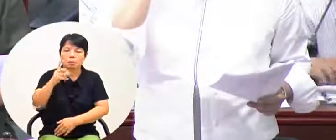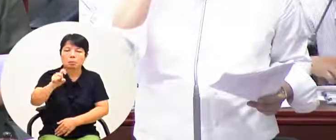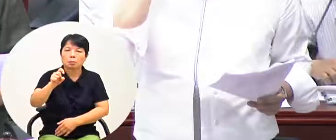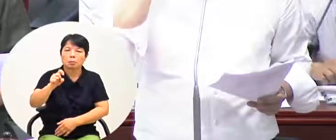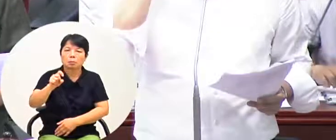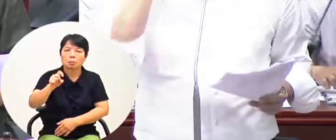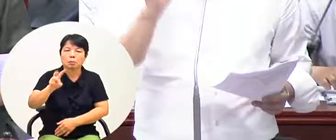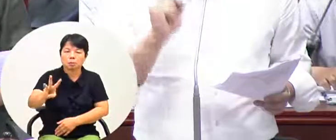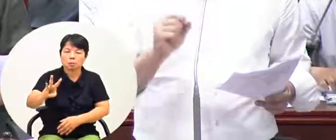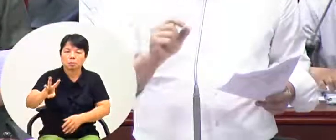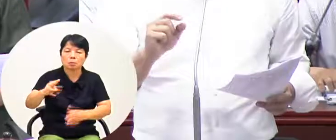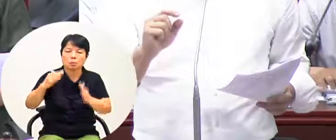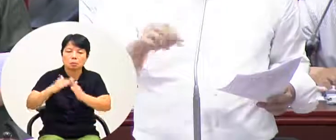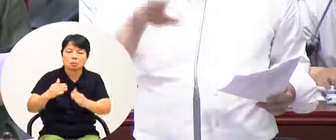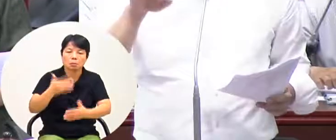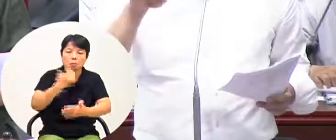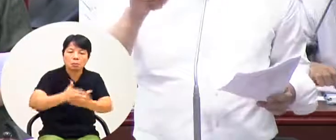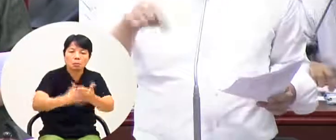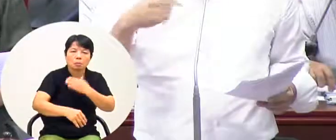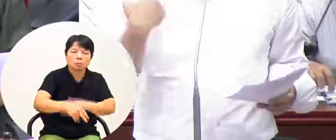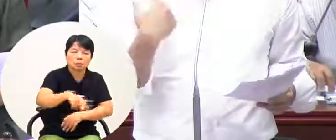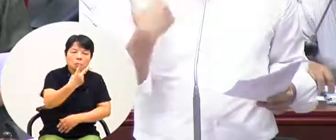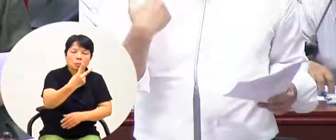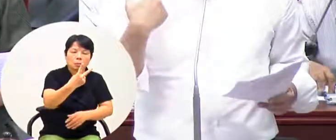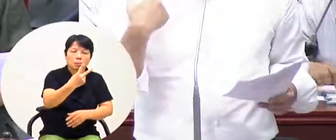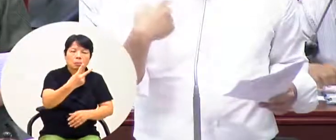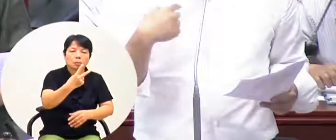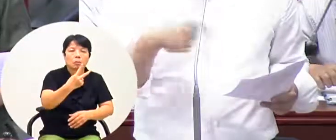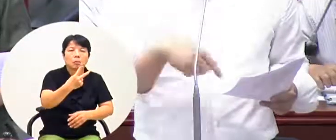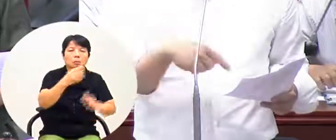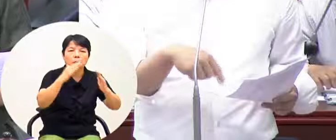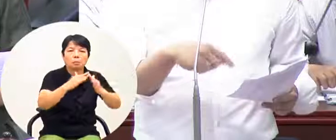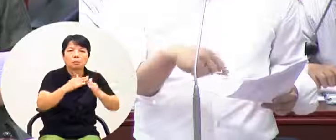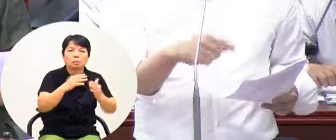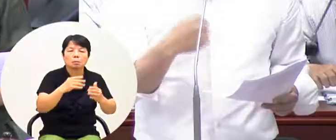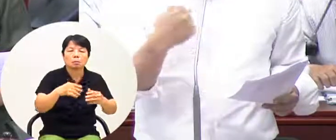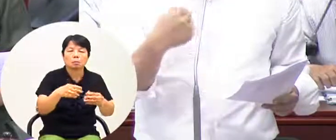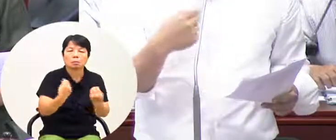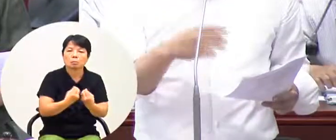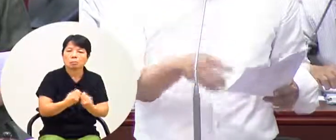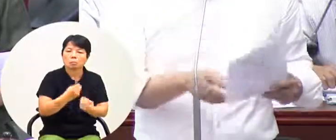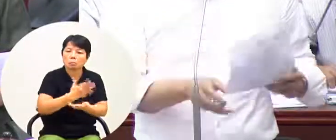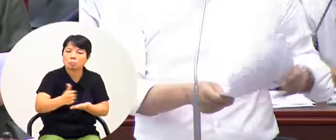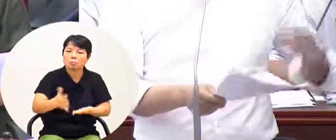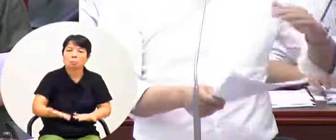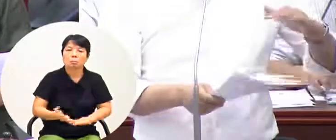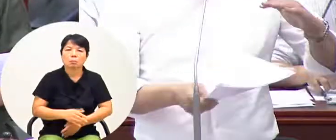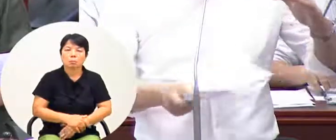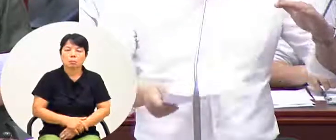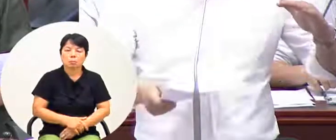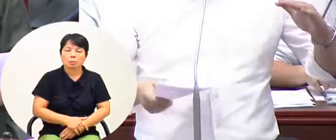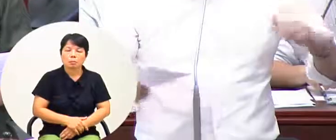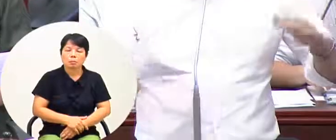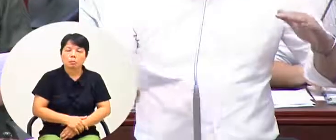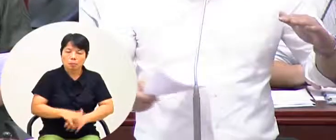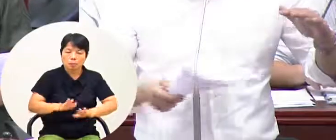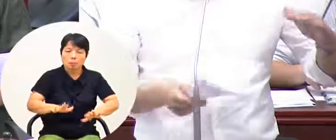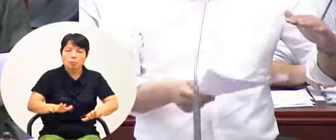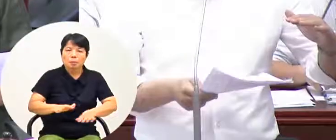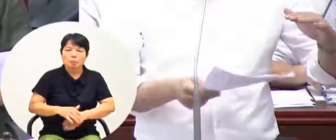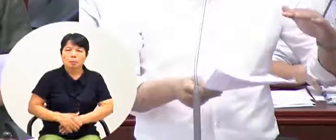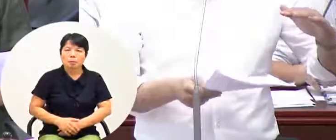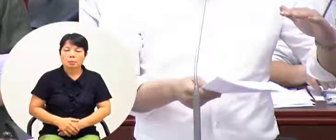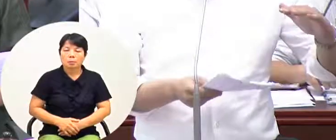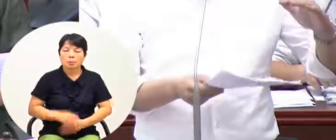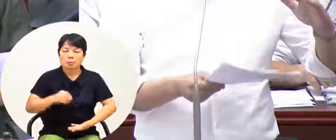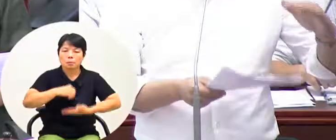的那200多户要怎么处理？ 所以现在我们现在已经有提出两个地点，一个